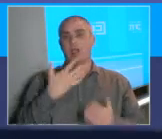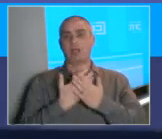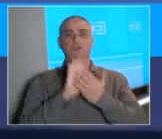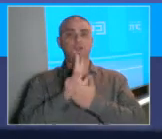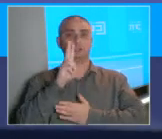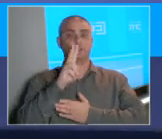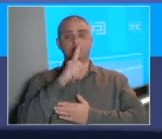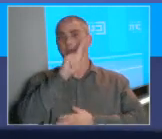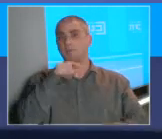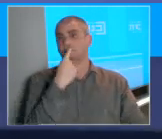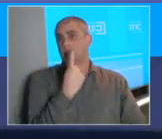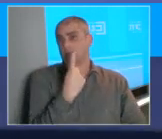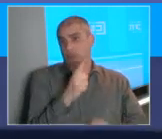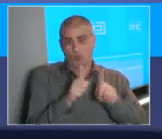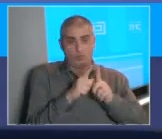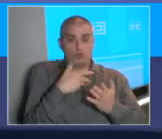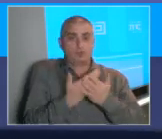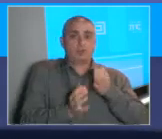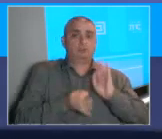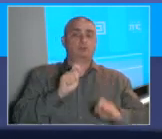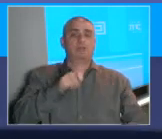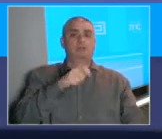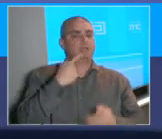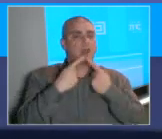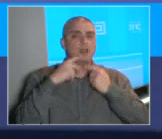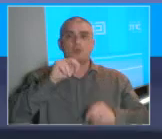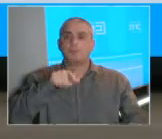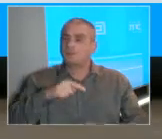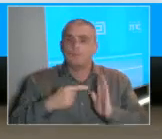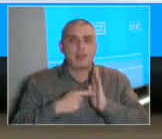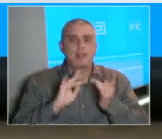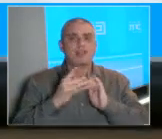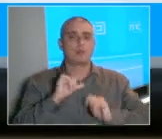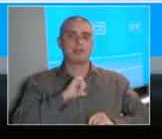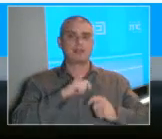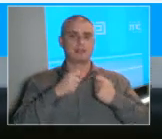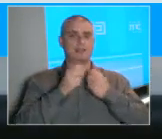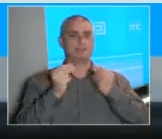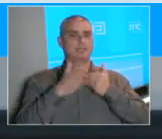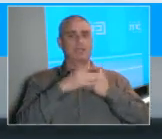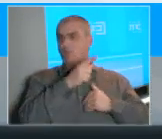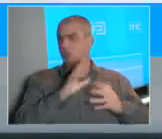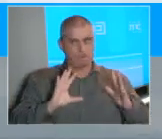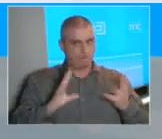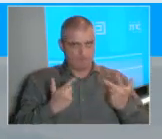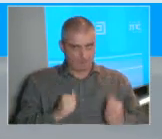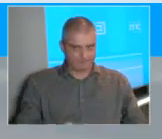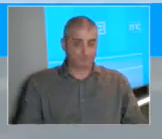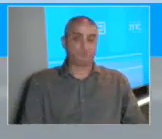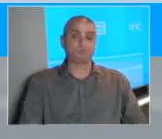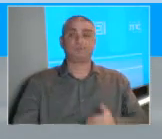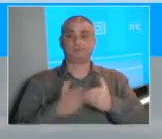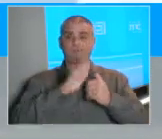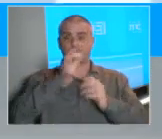12, שפסל את עצמו, כפי שאמרת, היועץ המשפטי לכנסת, מלדון בעניין, בגלל ניגוד עניינים ביחד עם רעייתו. מה העניין?